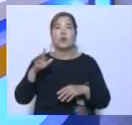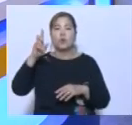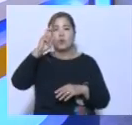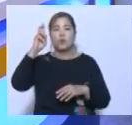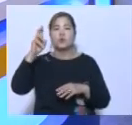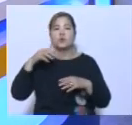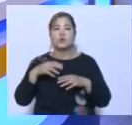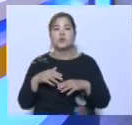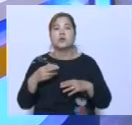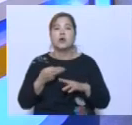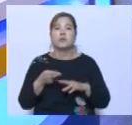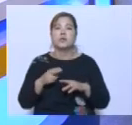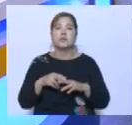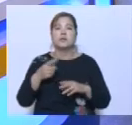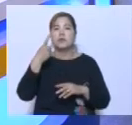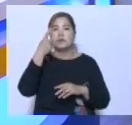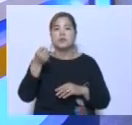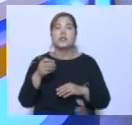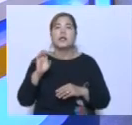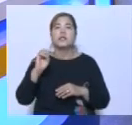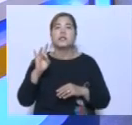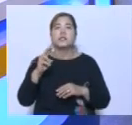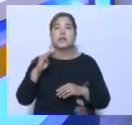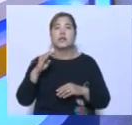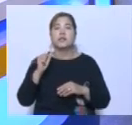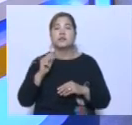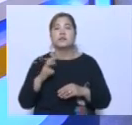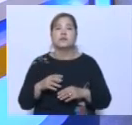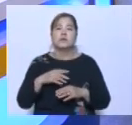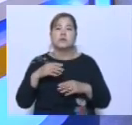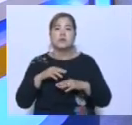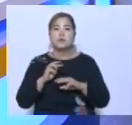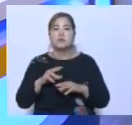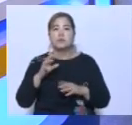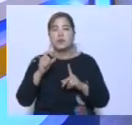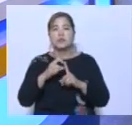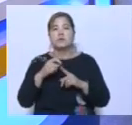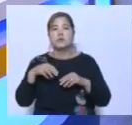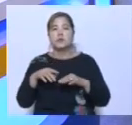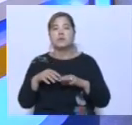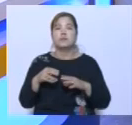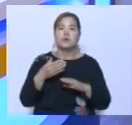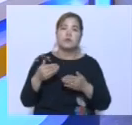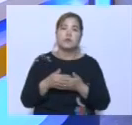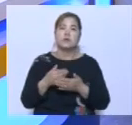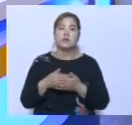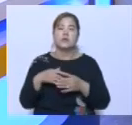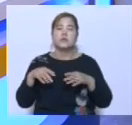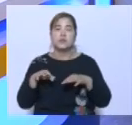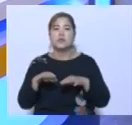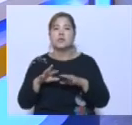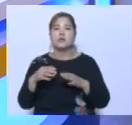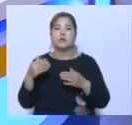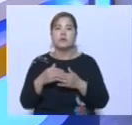профилактику проблем. Об этом сообщил вице-министр Ержан Биржанов на встрече с жителями региона. По словам спикера, новый кодекс позволит сделать